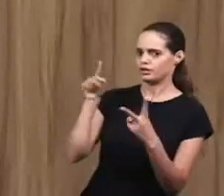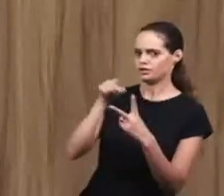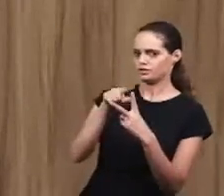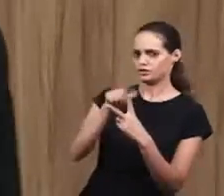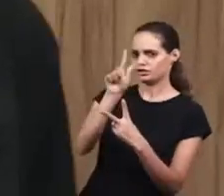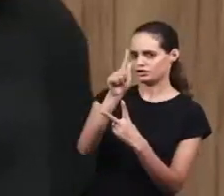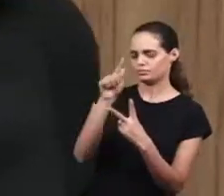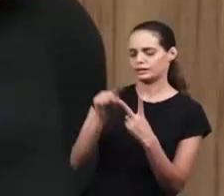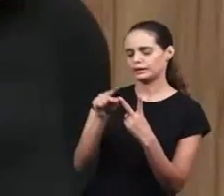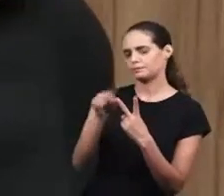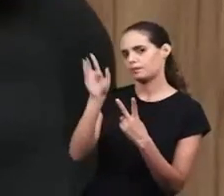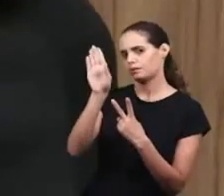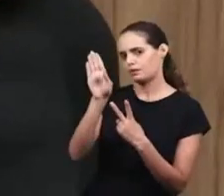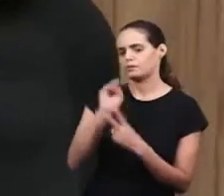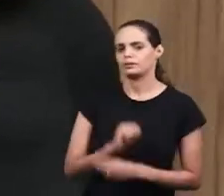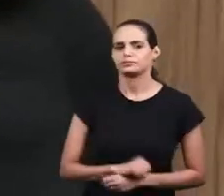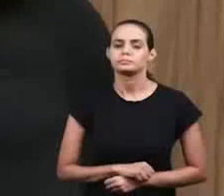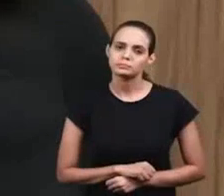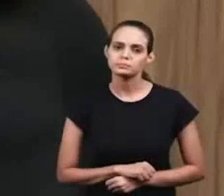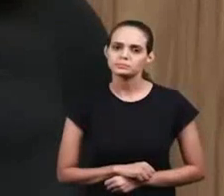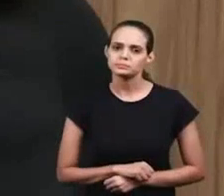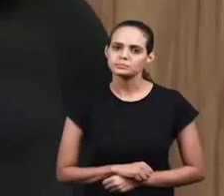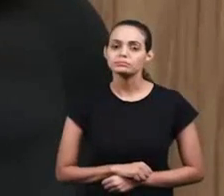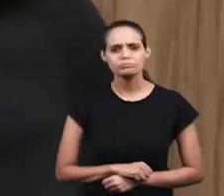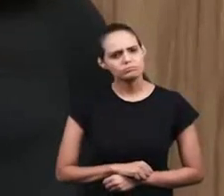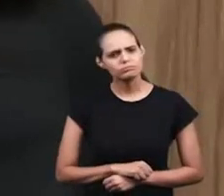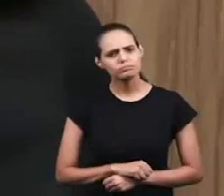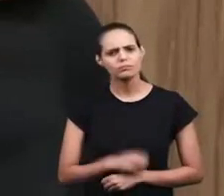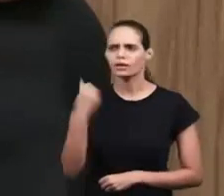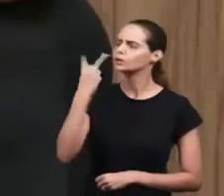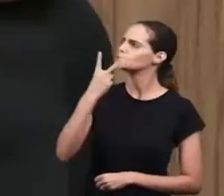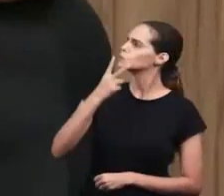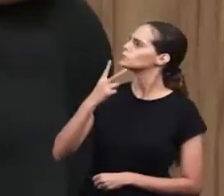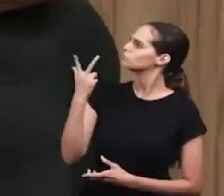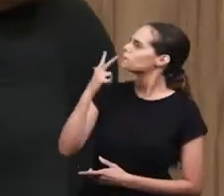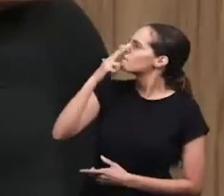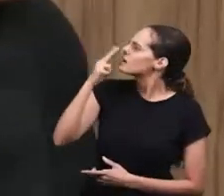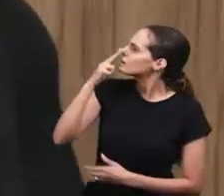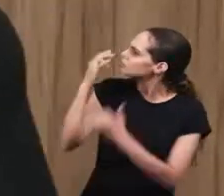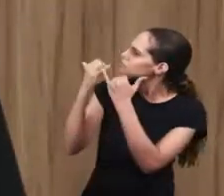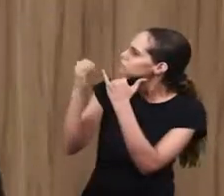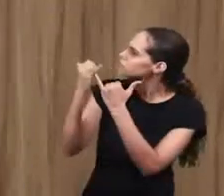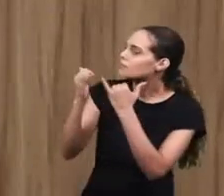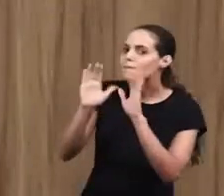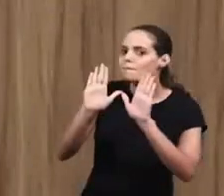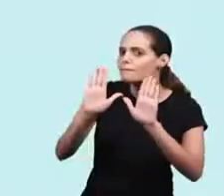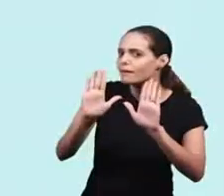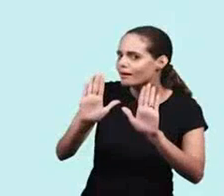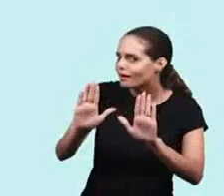gibt auch viele Arten der Blockflöten. Es gibt die germanische und die